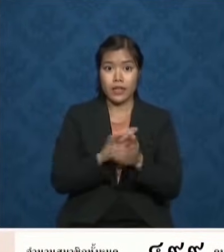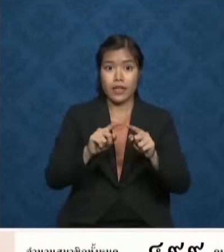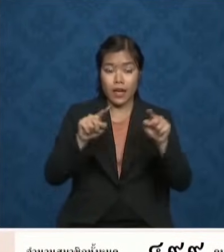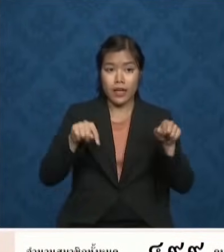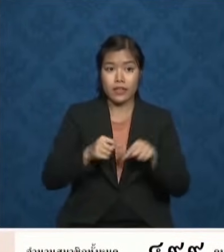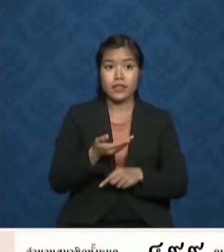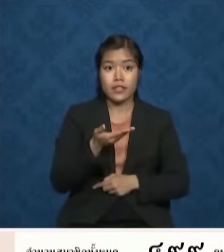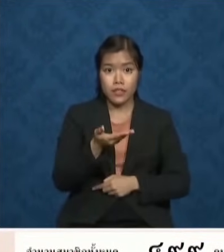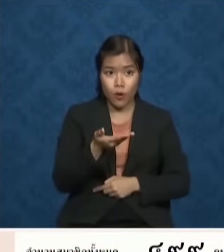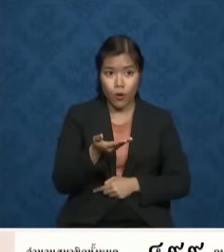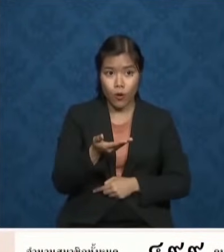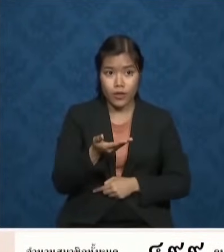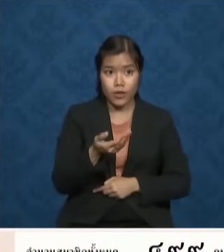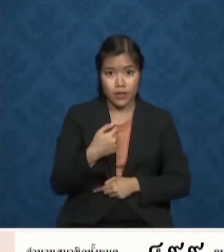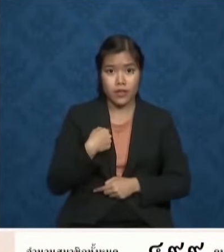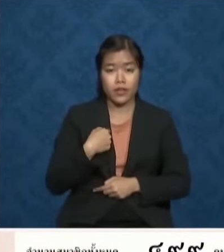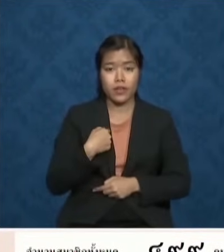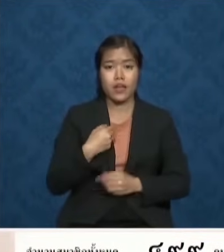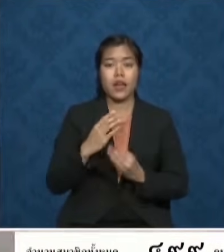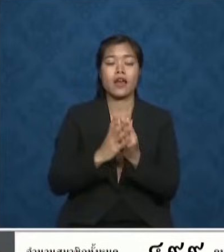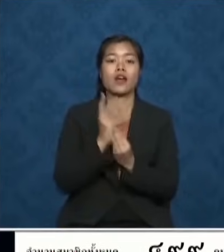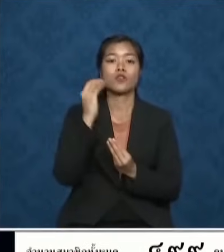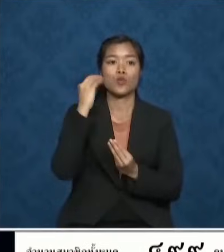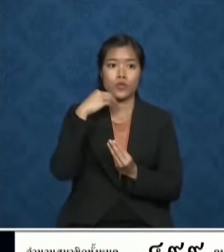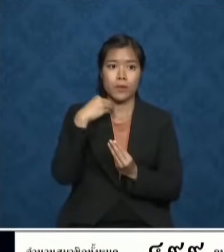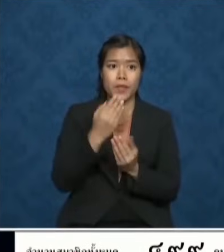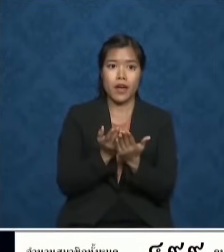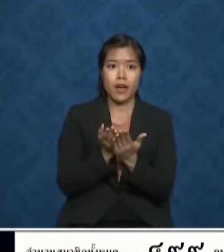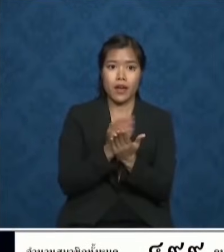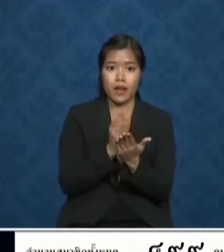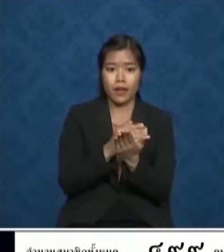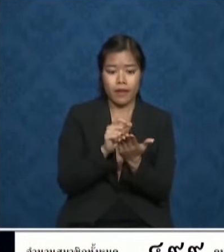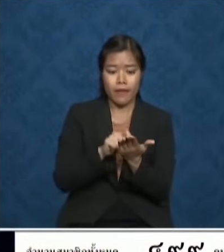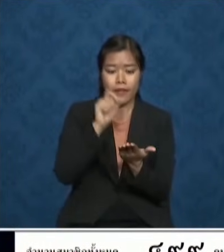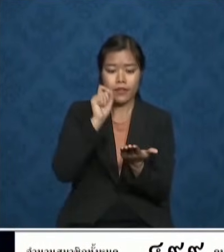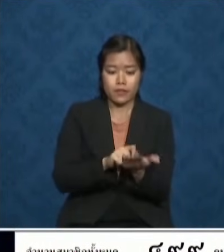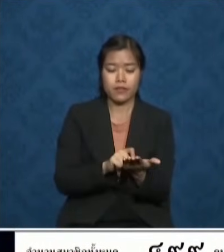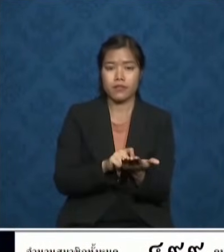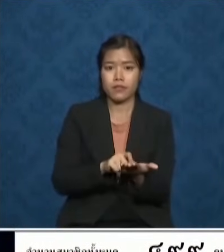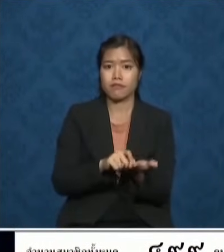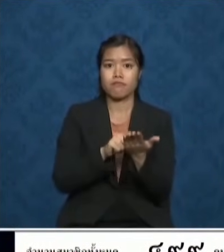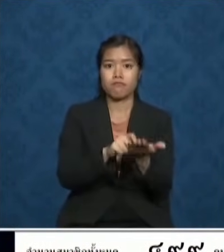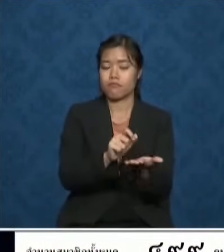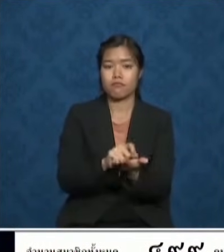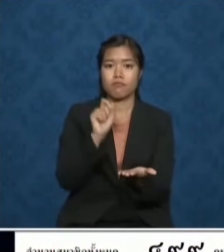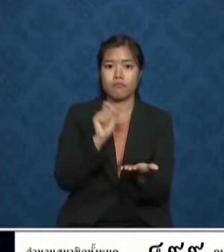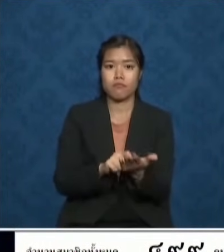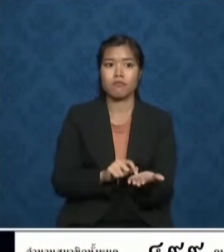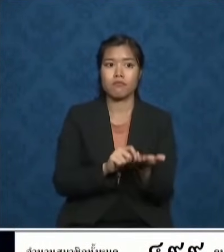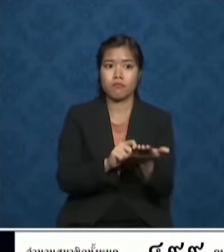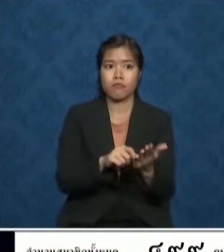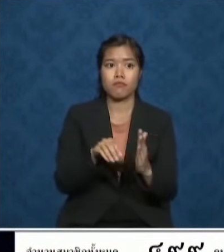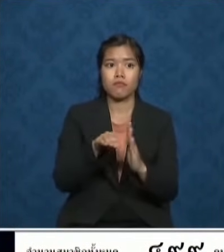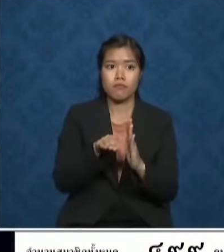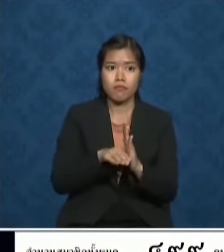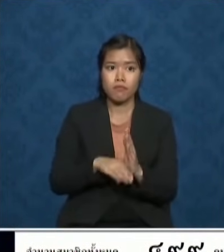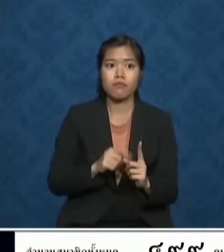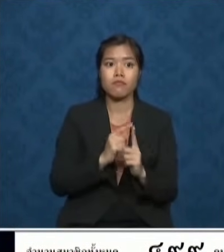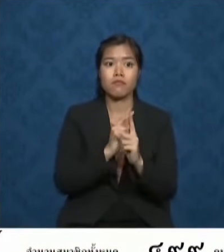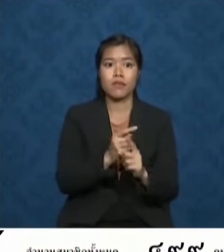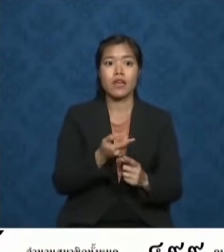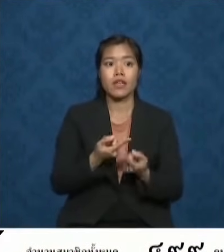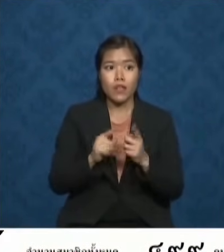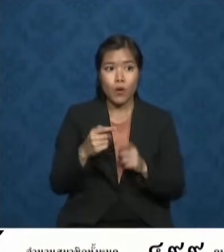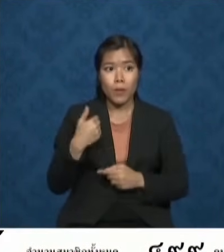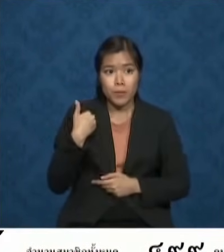ทุกสัปดาห์ผมเซ็นแฟ้มเนี่ยถ้าขอข้อมูลมาผมเซ็นสั่งการไปทุกรายการเลยแต ่ มีบางเรื่